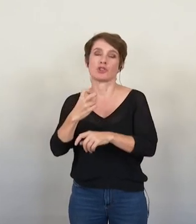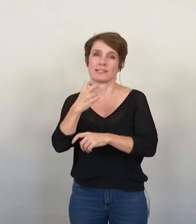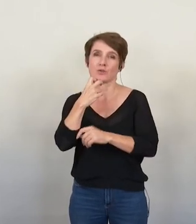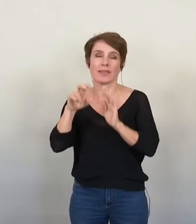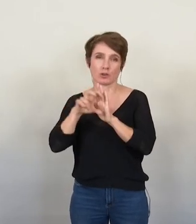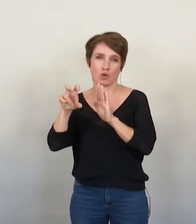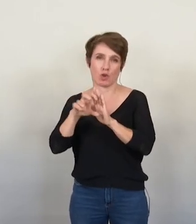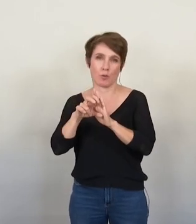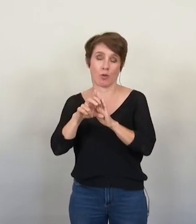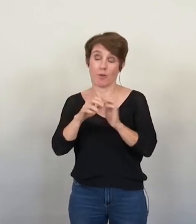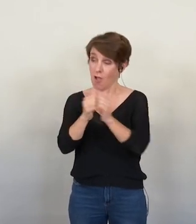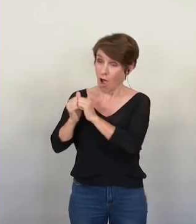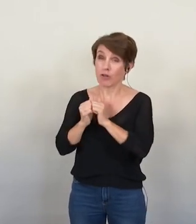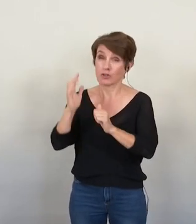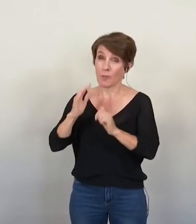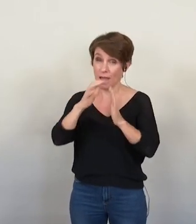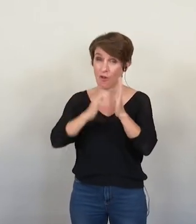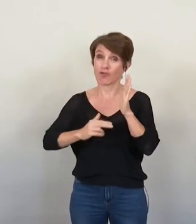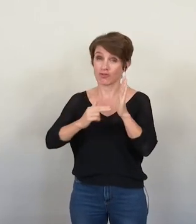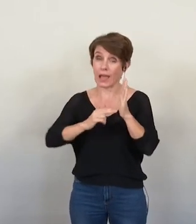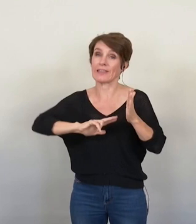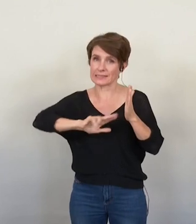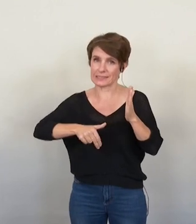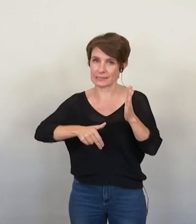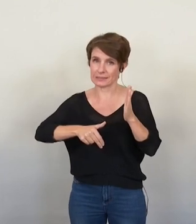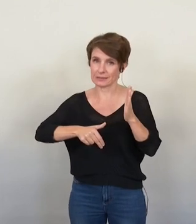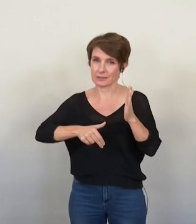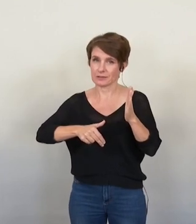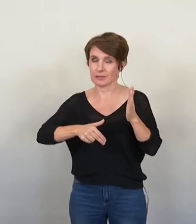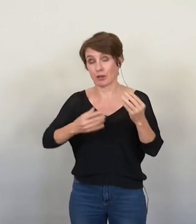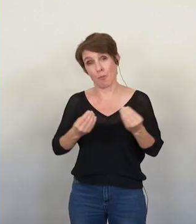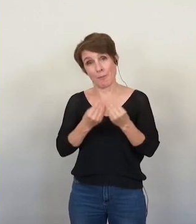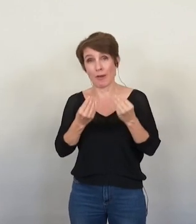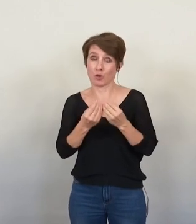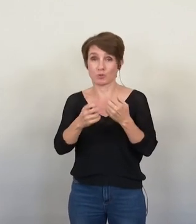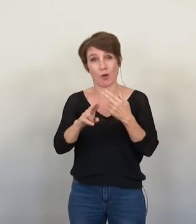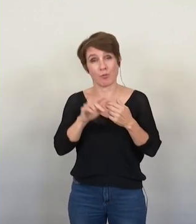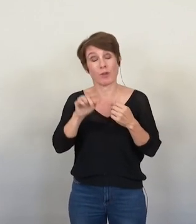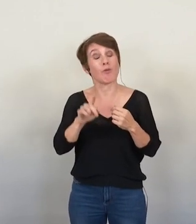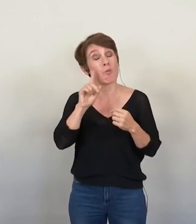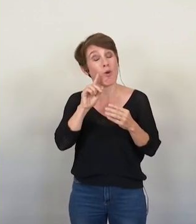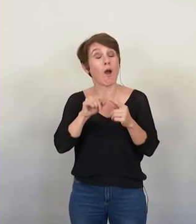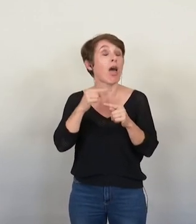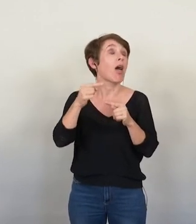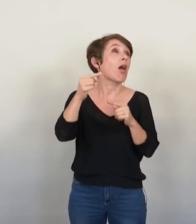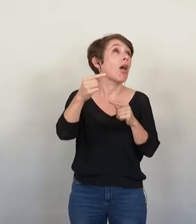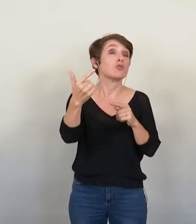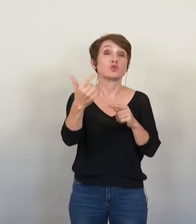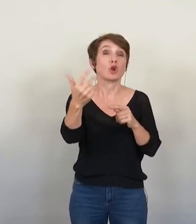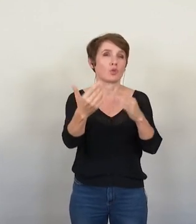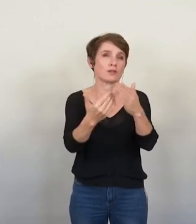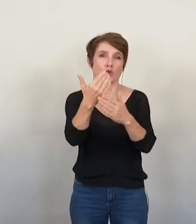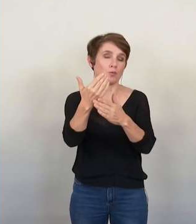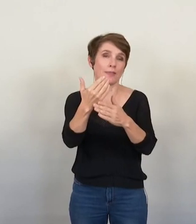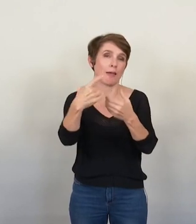malheureusement vous ne respectez pas et je pense que c'é important qu'il puisse avoir une réponse pas à 3h du matin où il y aura je pense très peu de personnes connecté mais à ce moment-là